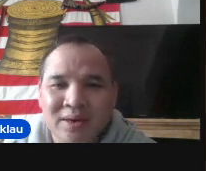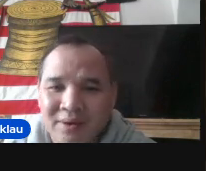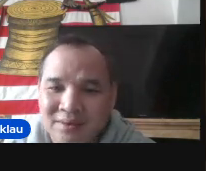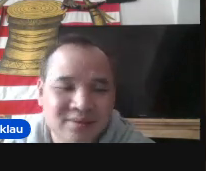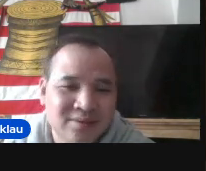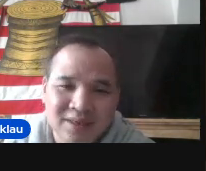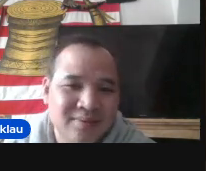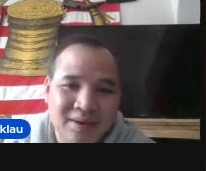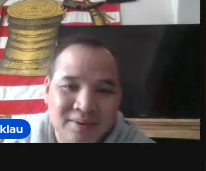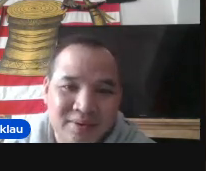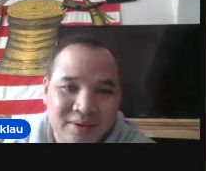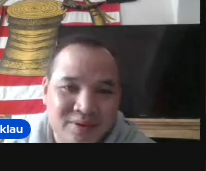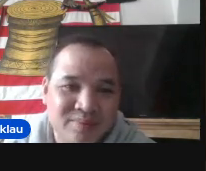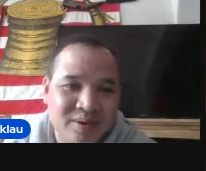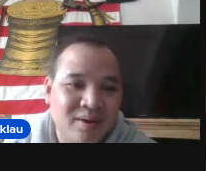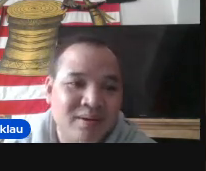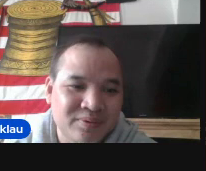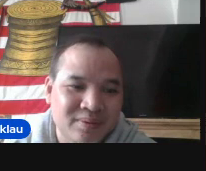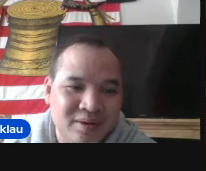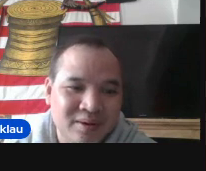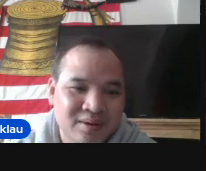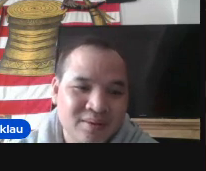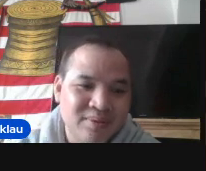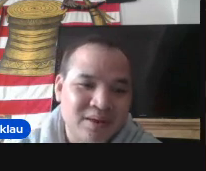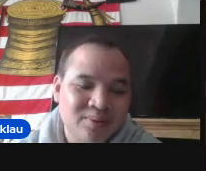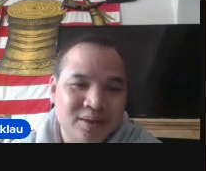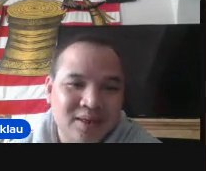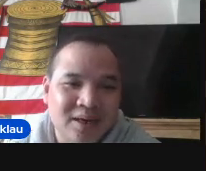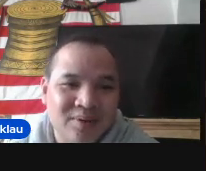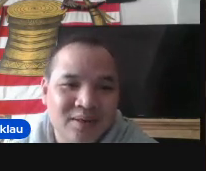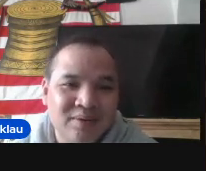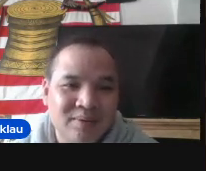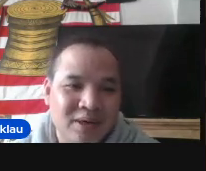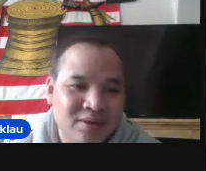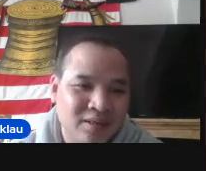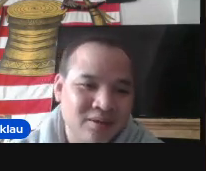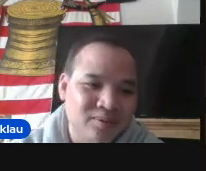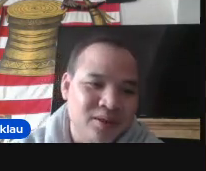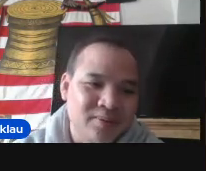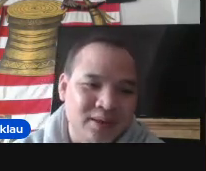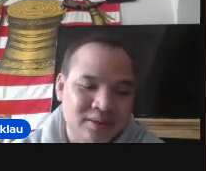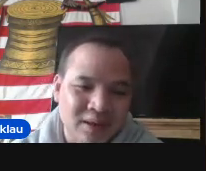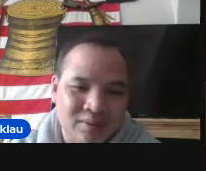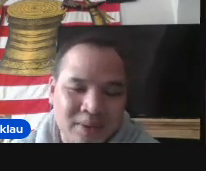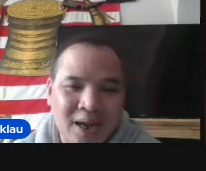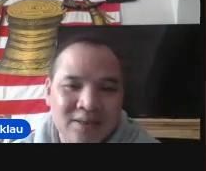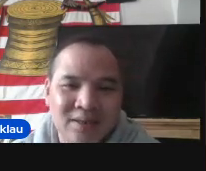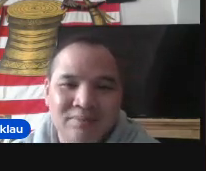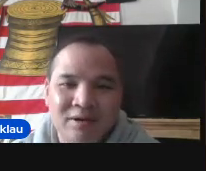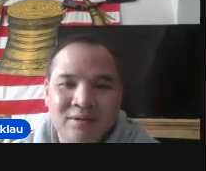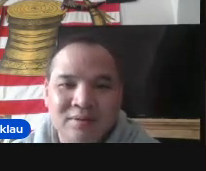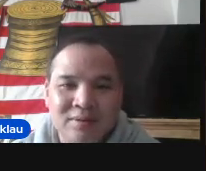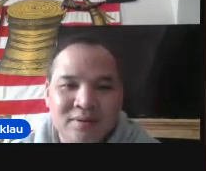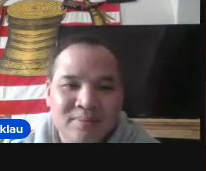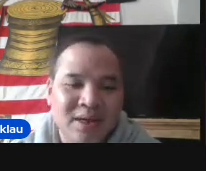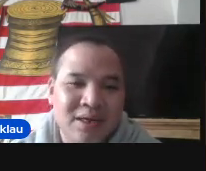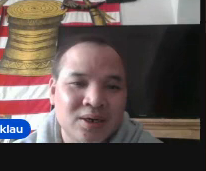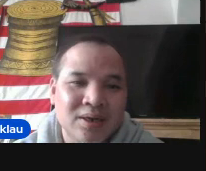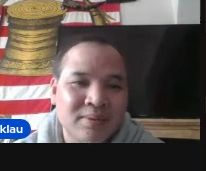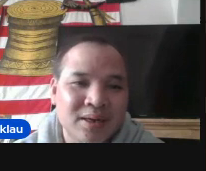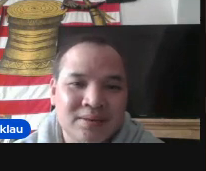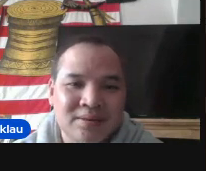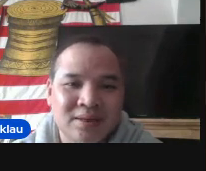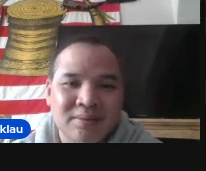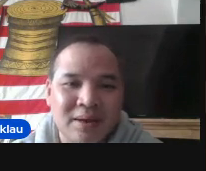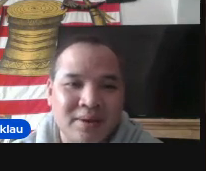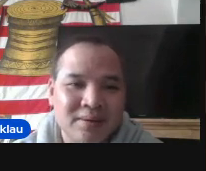องมูกันว่าดูเตะบ้าว่ามันไม่กว้าว่ากูกันหมอไปดูเตะดาวไว้ที่นี่ไว้บางอย่างสื่อพวกเตะบ้าเนี่ยตั้งว่าพ้าจีเลยมั้งแม่เลทเ